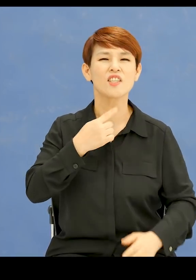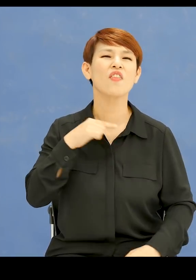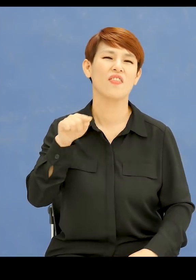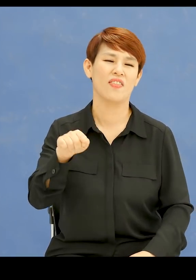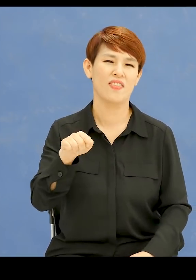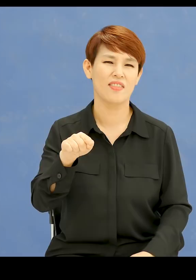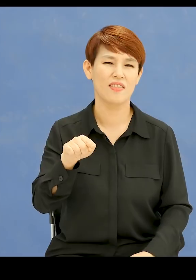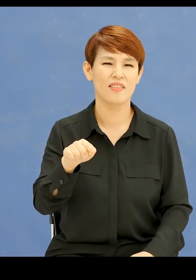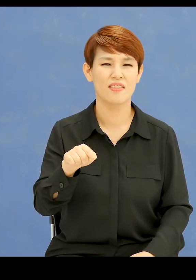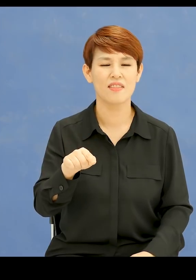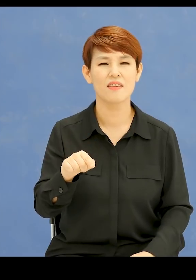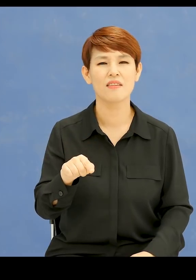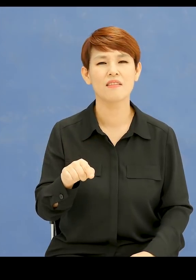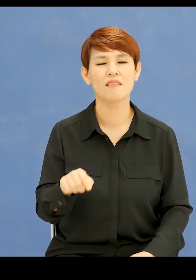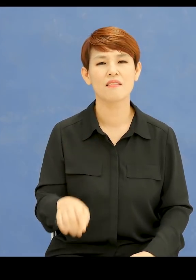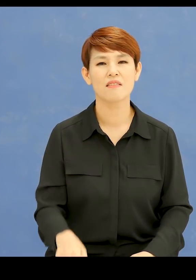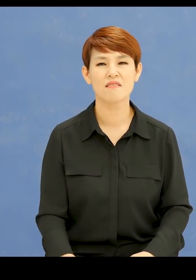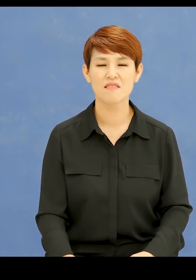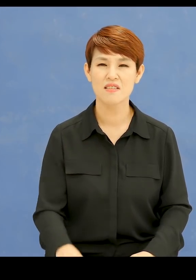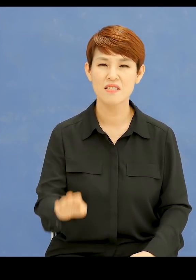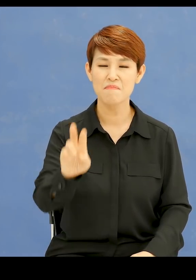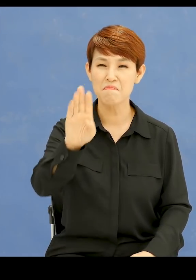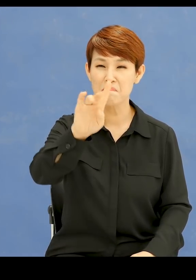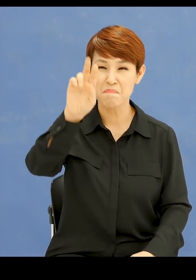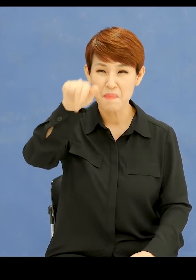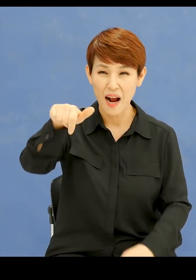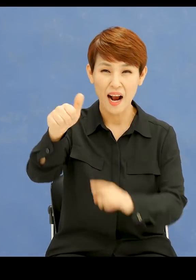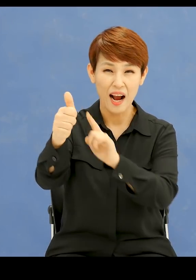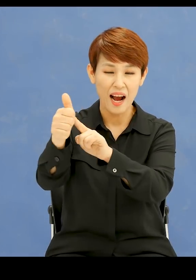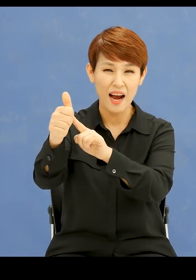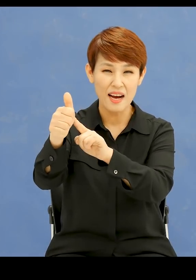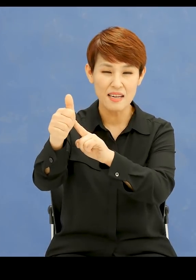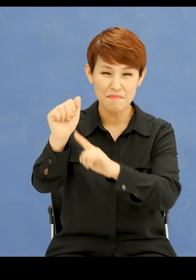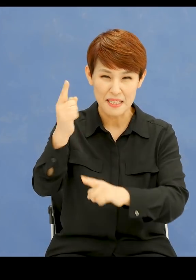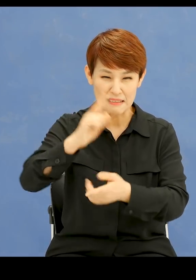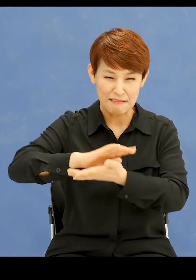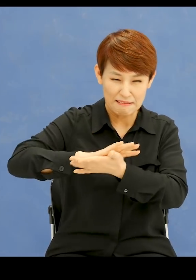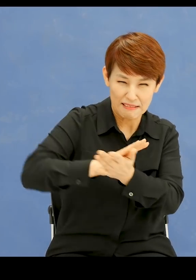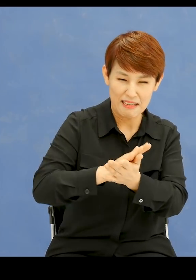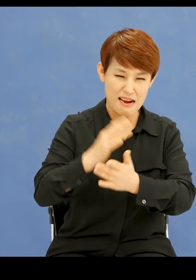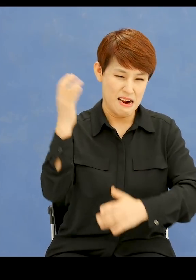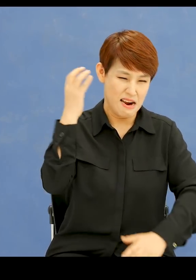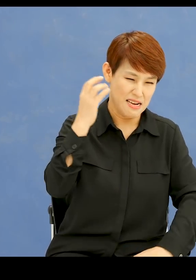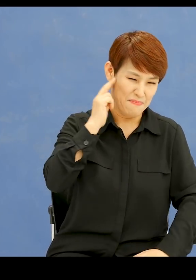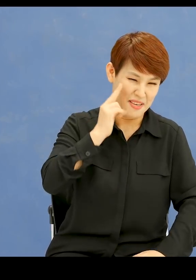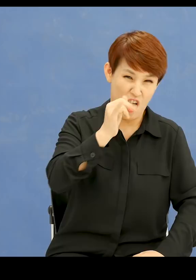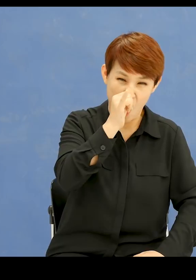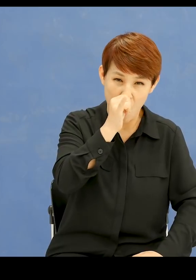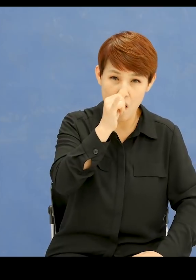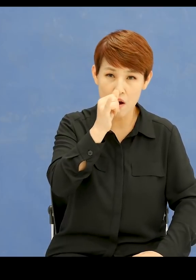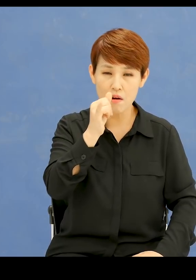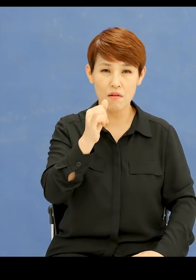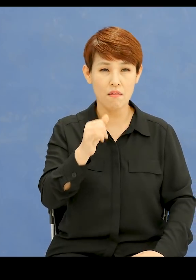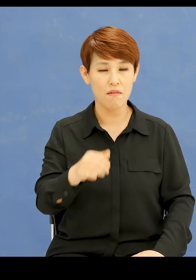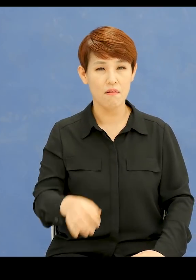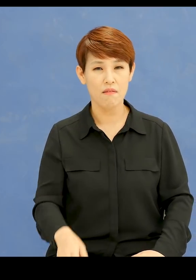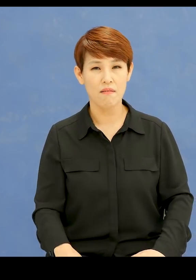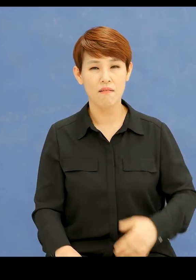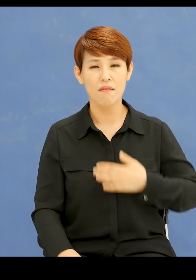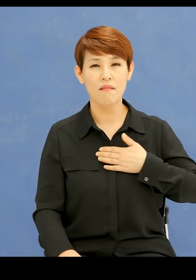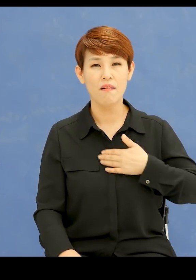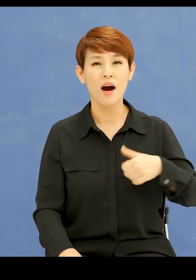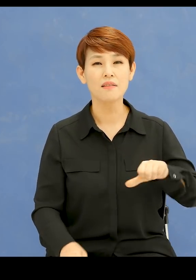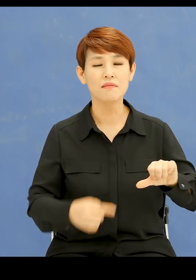지하에서 신앙생활을 열심히 했는데 그 사람 때문에 당했던 핍박을 이야기한 건데 그 아들은 지금 그 교회에 또 전도사로 와